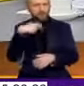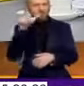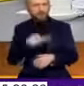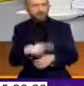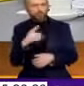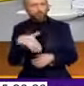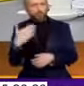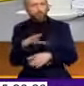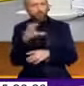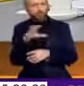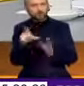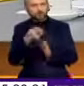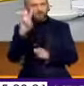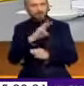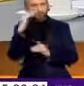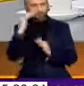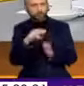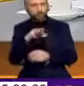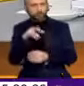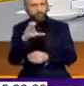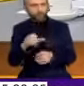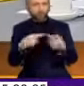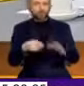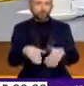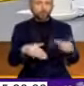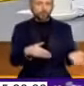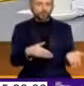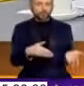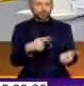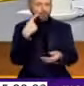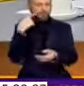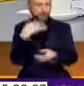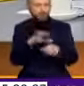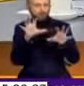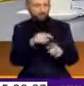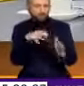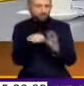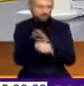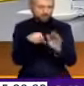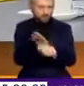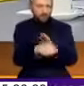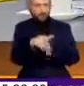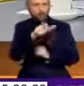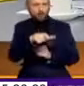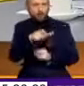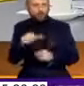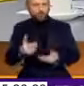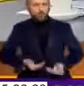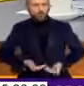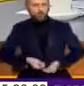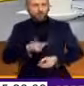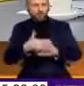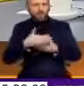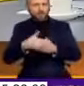боку фотографується з іконою і з Томосом, а з другого боку нахабно закони це всуває. Ну, слухайте, людство пережило декілька